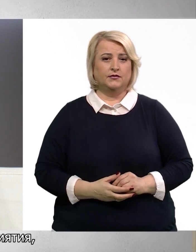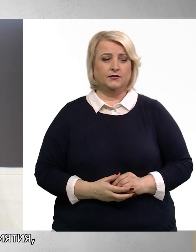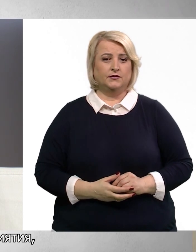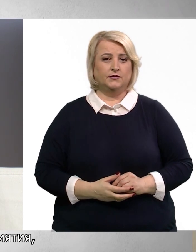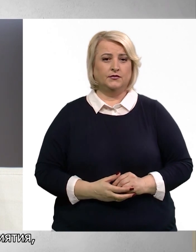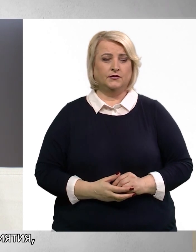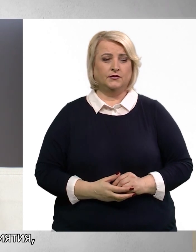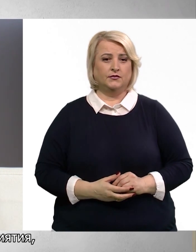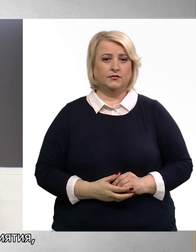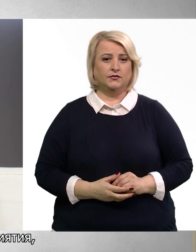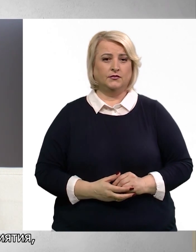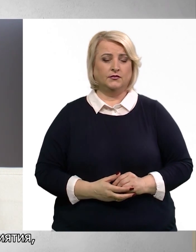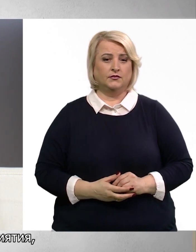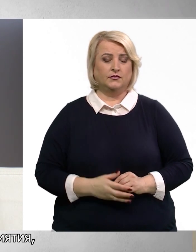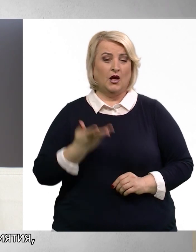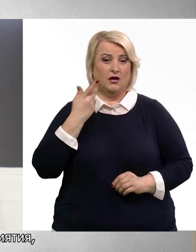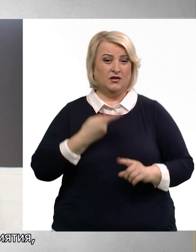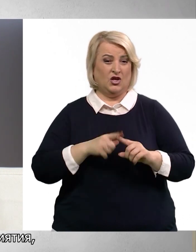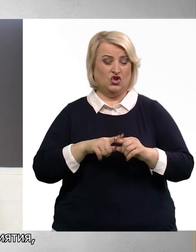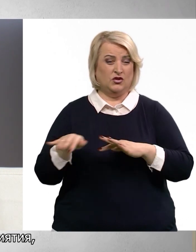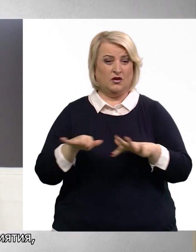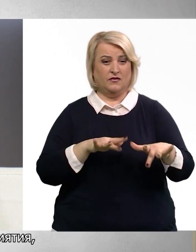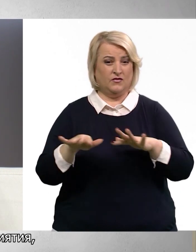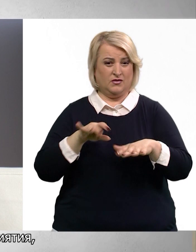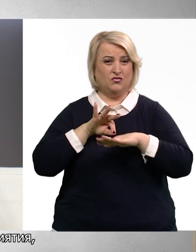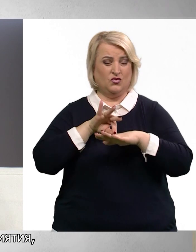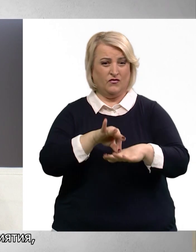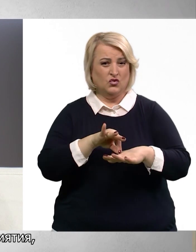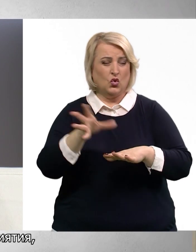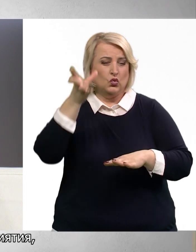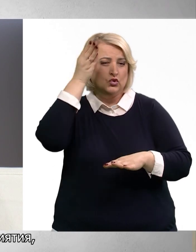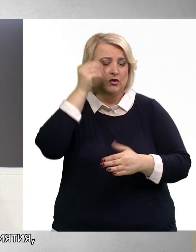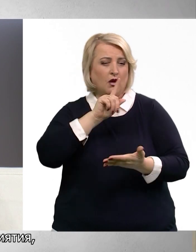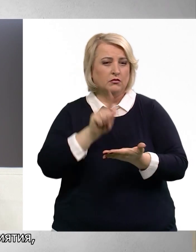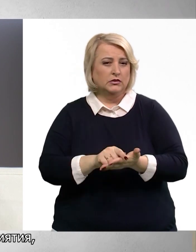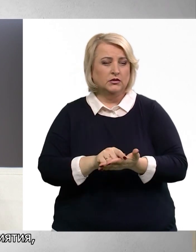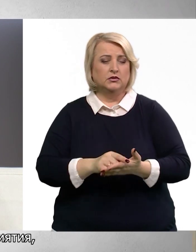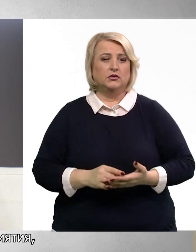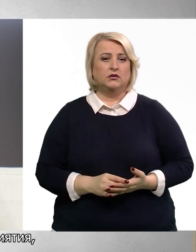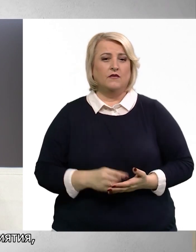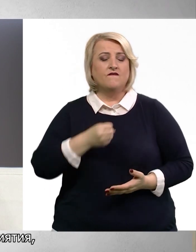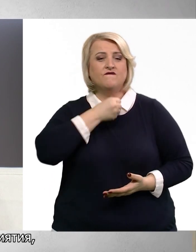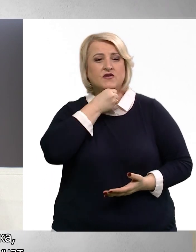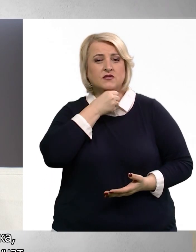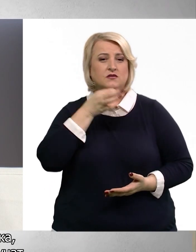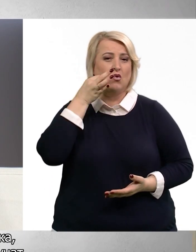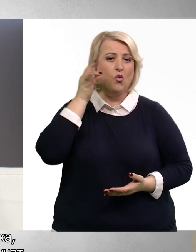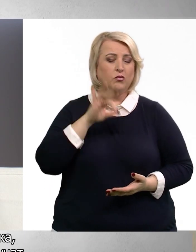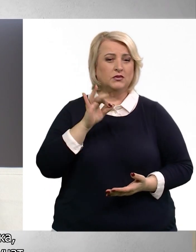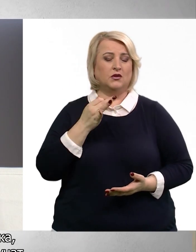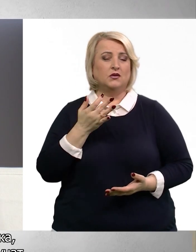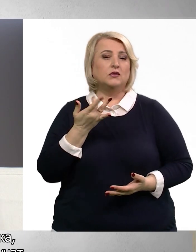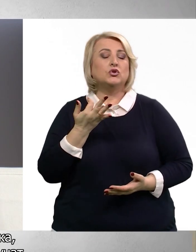Atunci când aceste activități sunt desfășurate, se ține cont, desigur, de vârsta, de experiența și de gradul